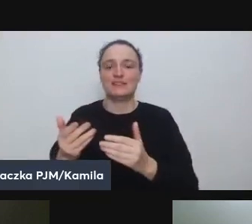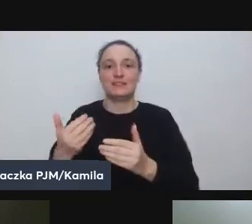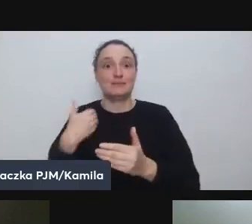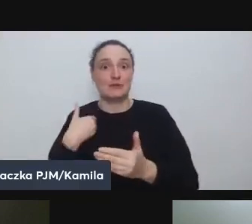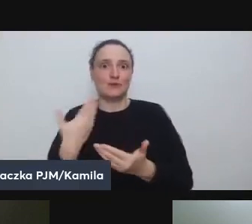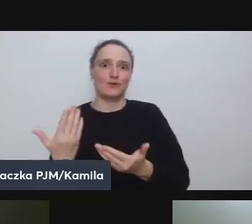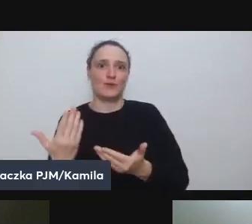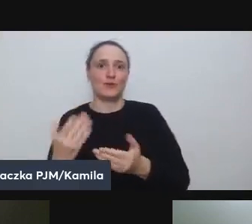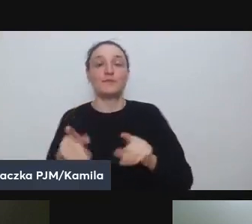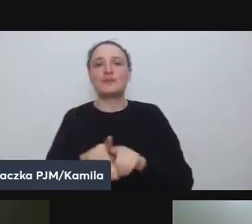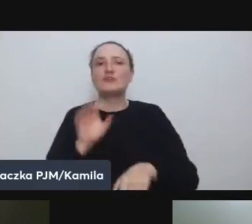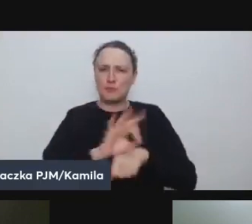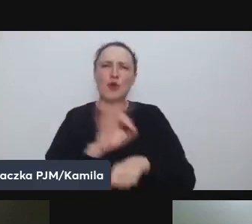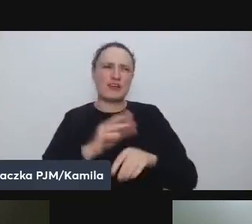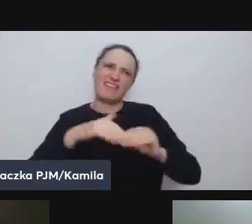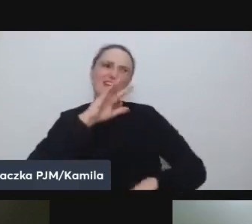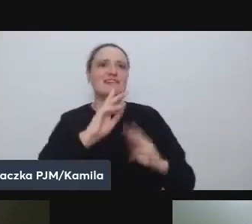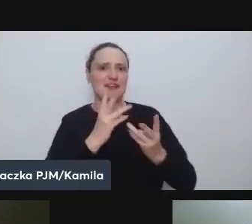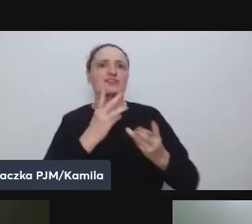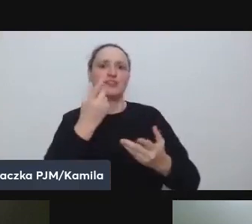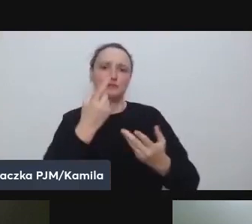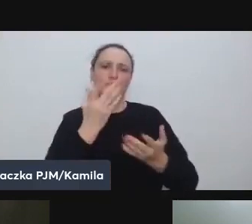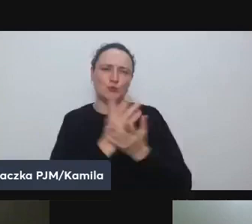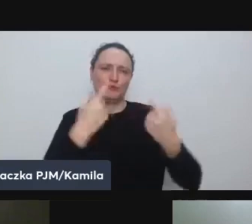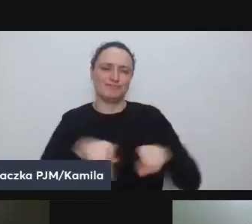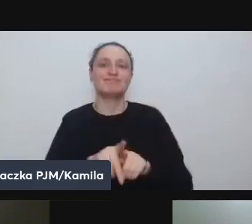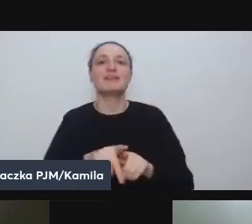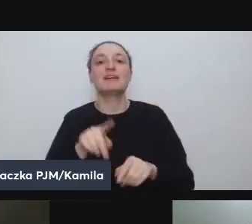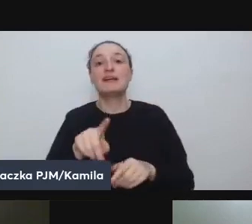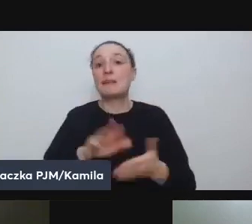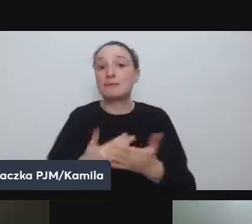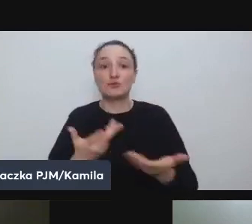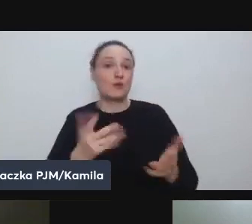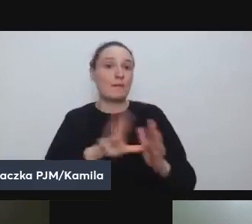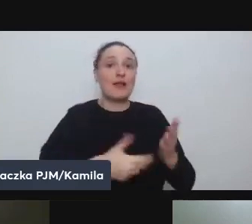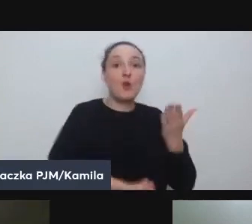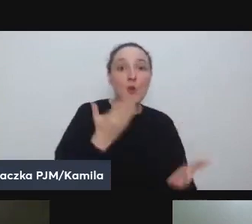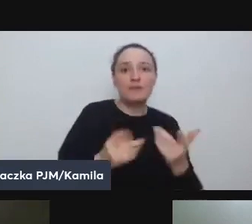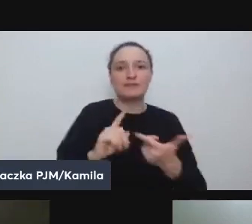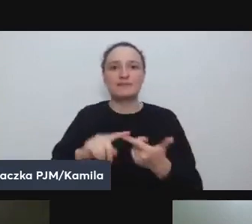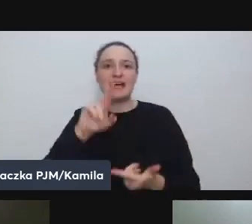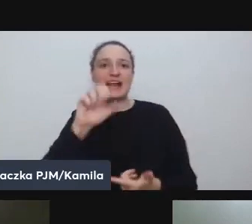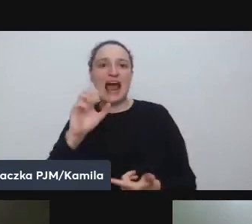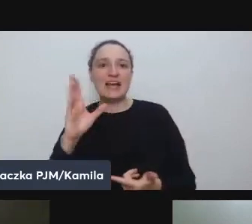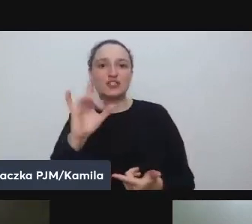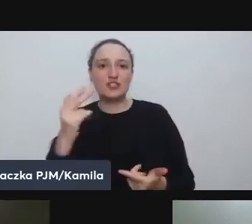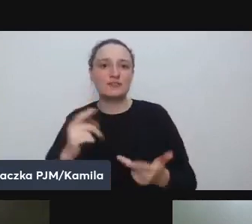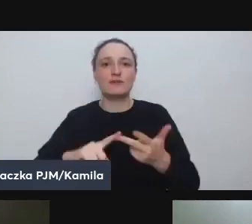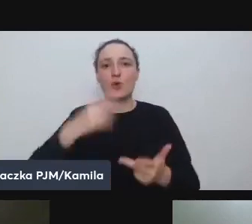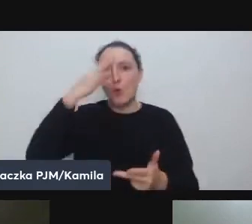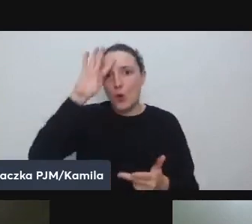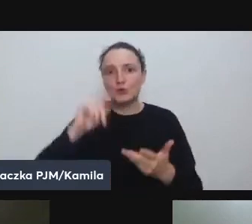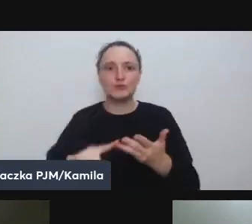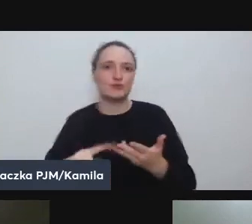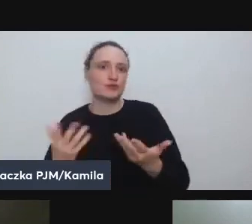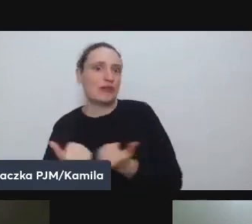kończonego projektu już zrealizowałyśmy, między innymi były to warsztaty w Lubinie, Raszynie, Łodzi, Krakowie, dzieją się jeszcze